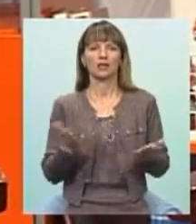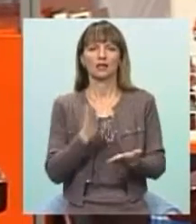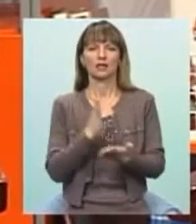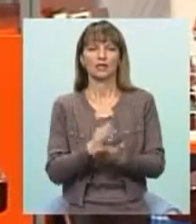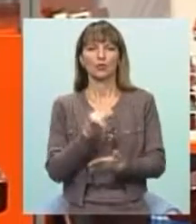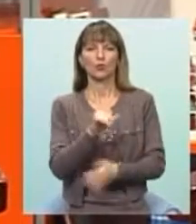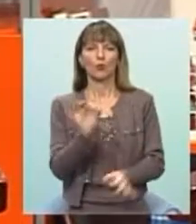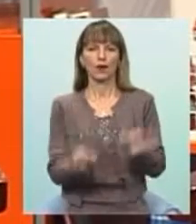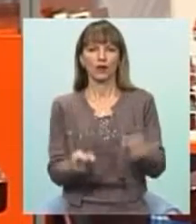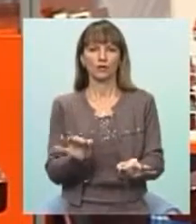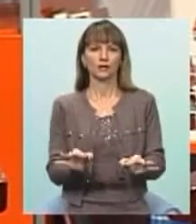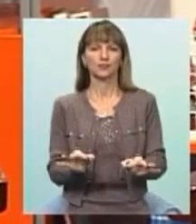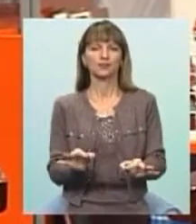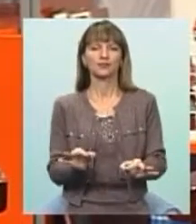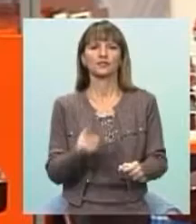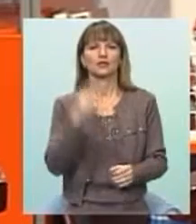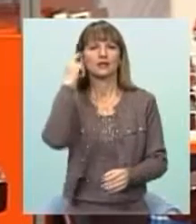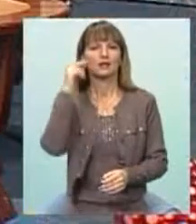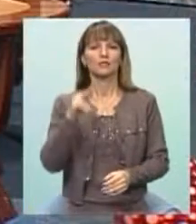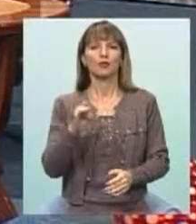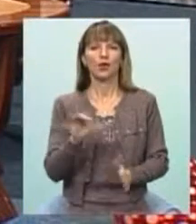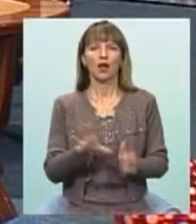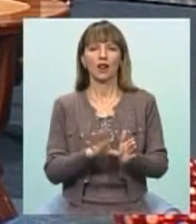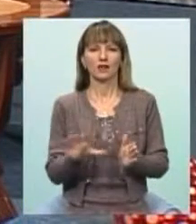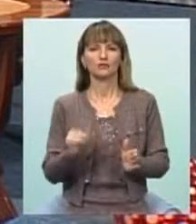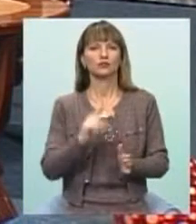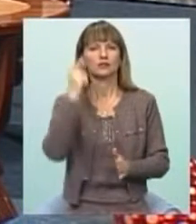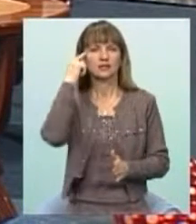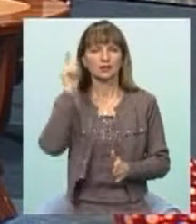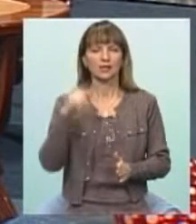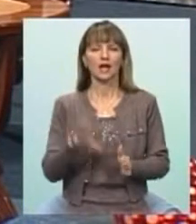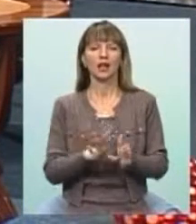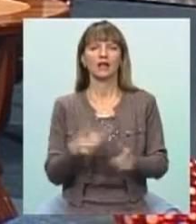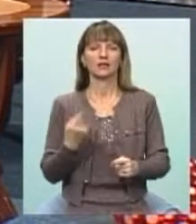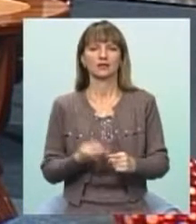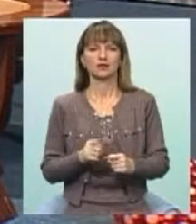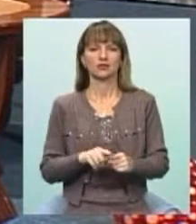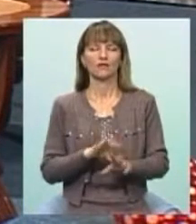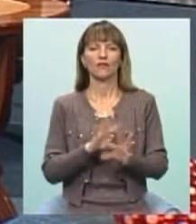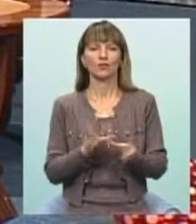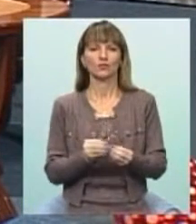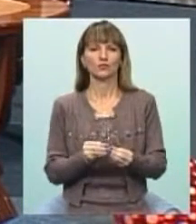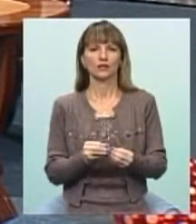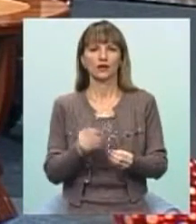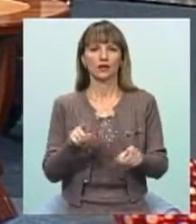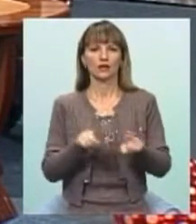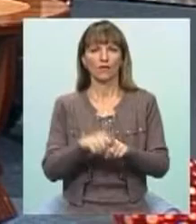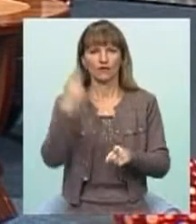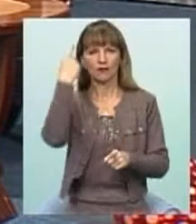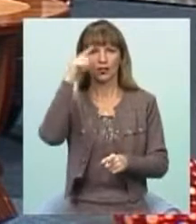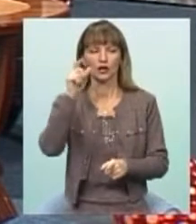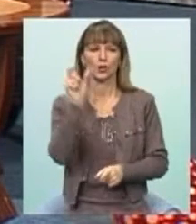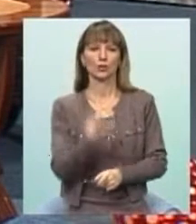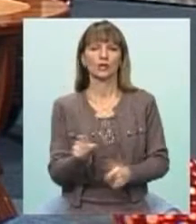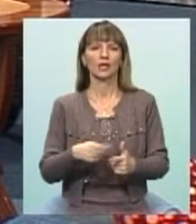у природі. Ну, а до речі, що ти знаєш ще про електрику? Електрика – це взагалі такий винахід людини, чи це